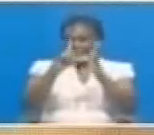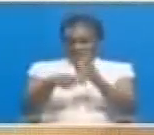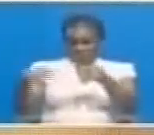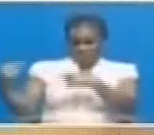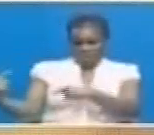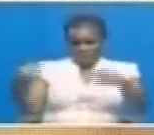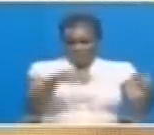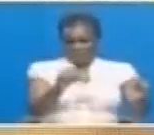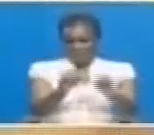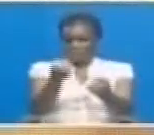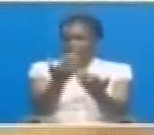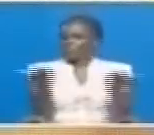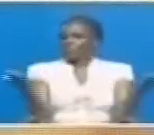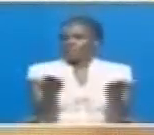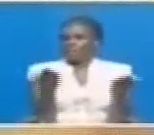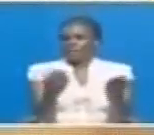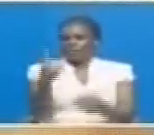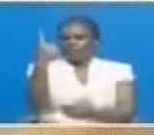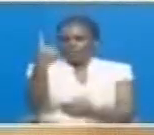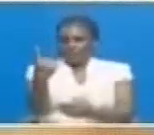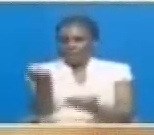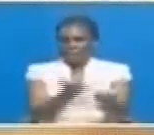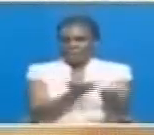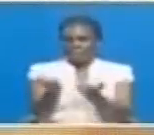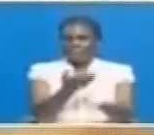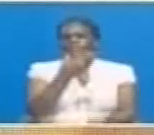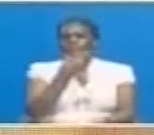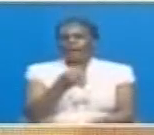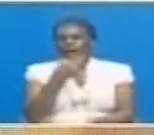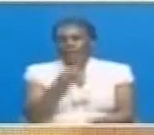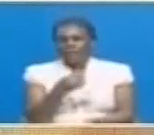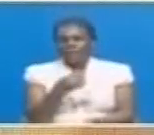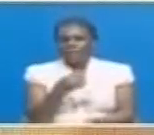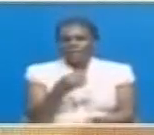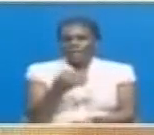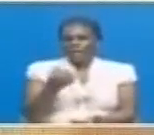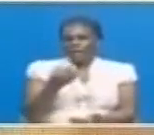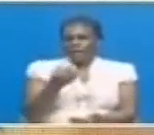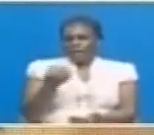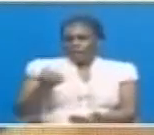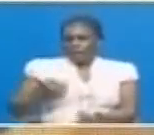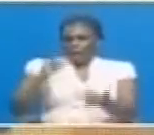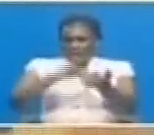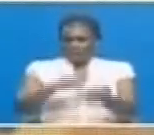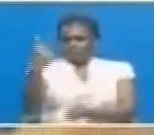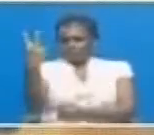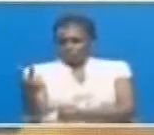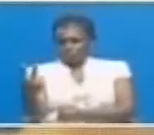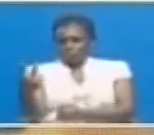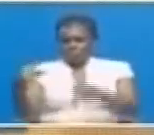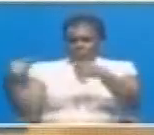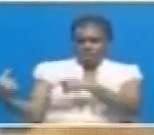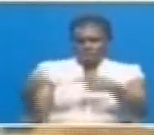Vuta ni kuvuta ilizuka hileo katika nyumba ya mfanyabiashara mtajika marehemu Shahid Bhatt pale bibia zake wawili walipokuwa